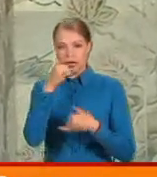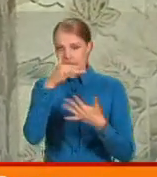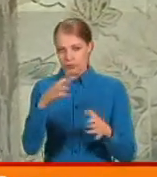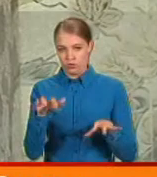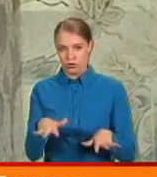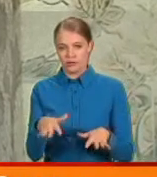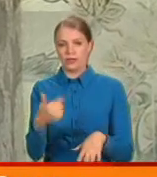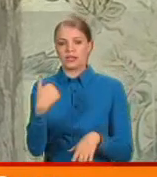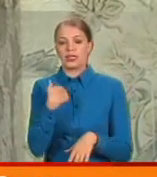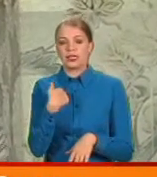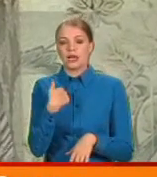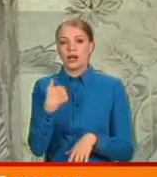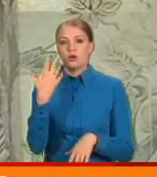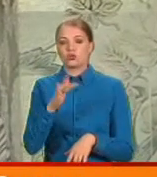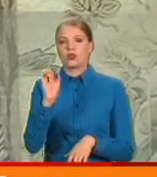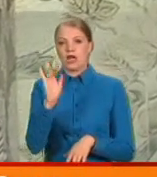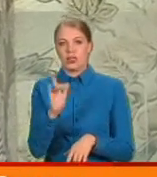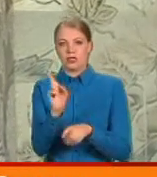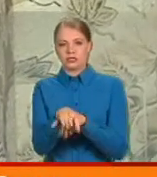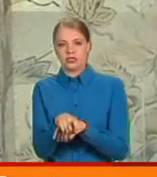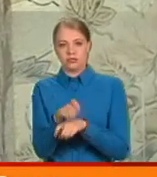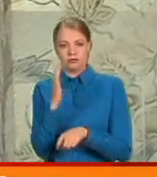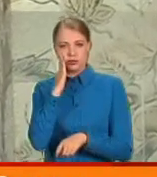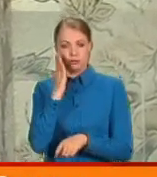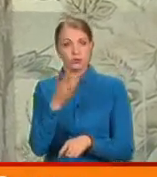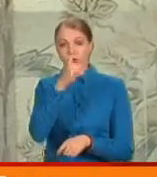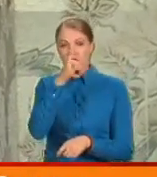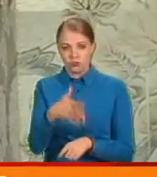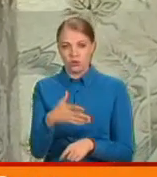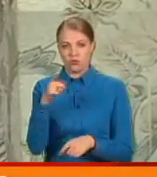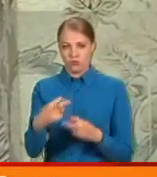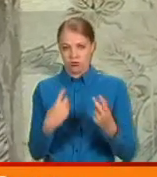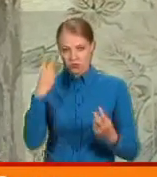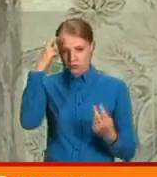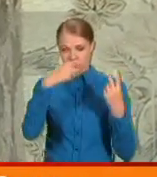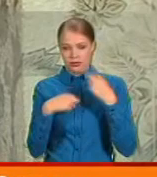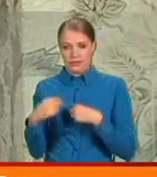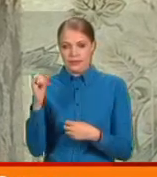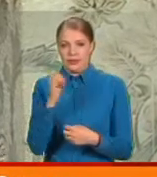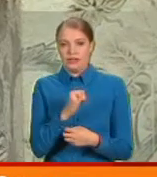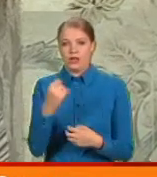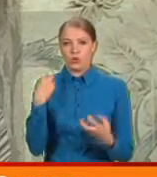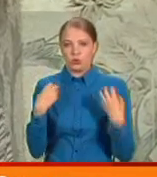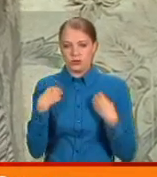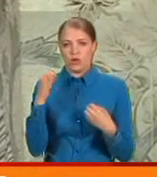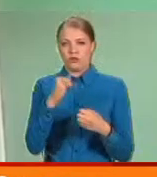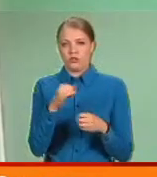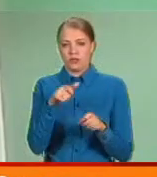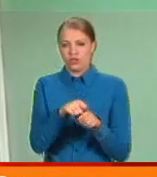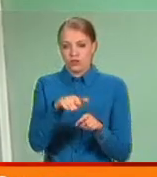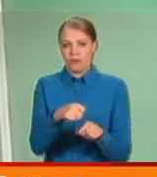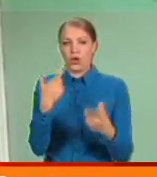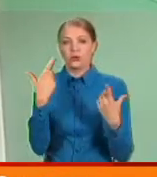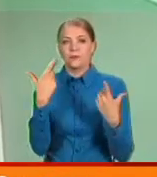дивані. Я от на кріслі сижу і сплю. Бо не можуть, ладять по мені, і кусають, і чіпають.